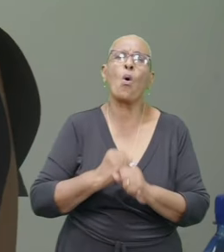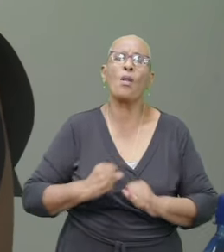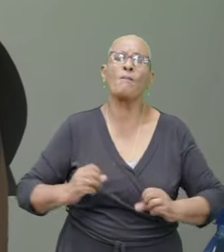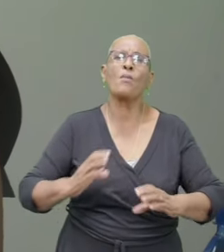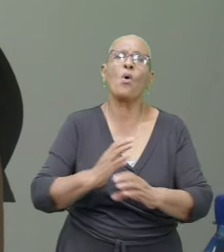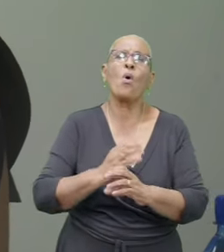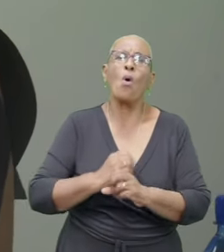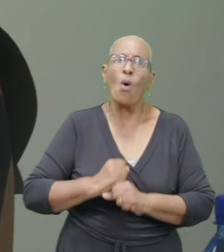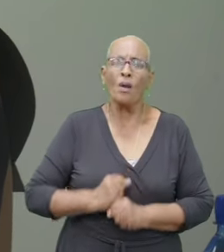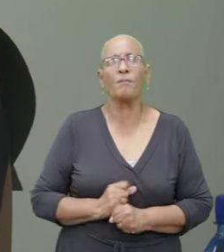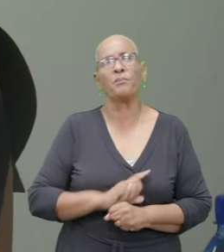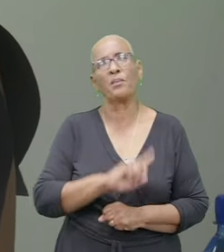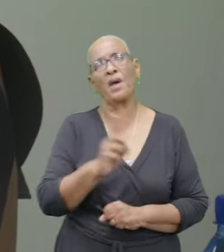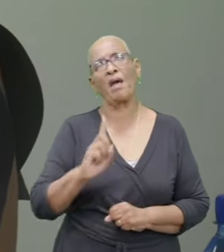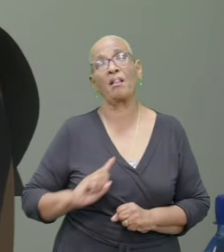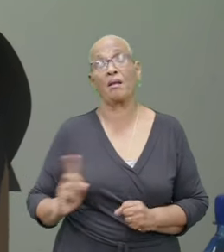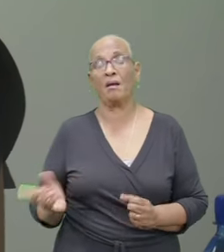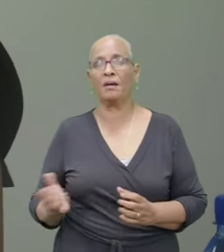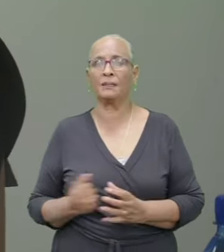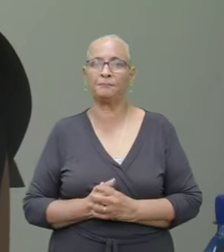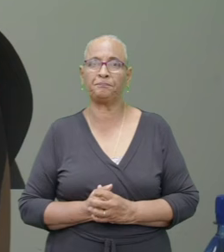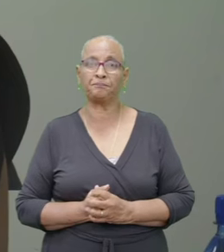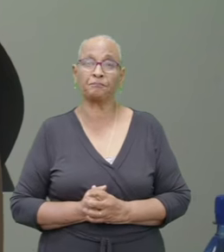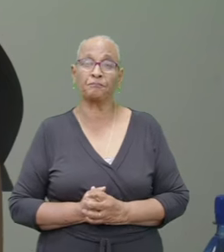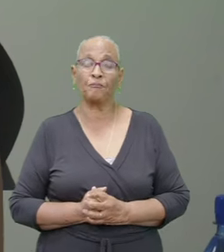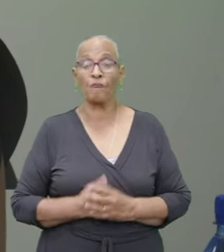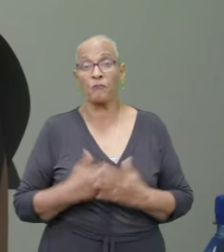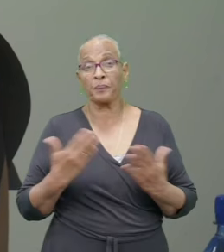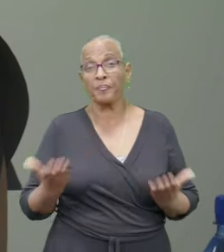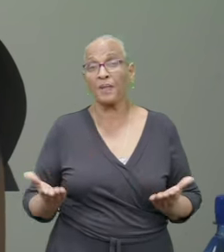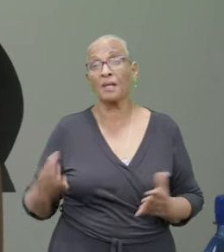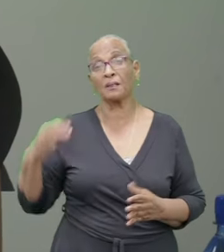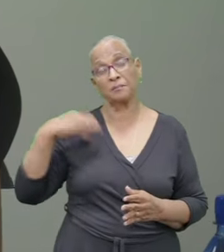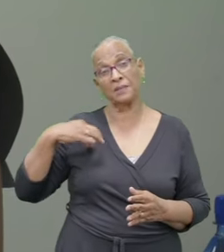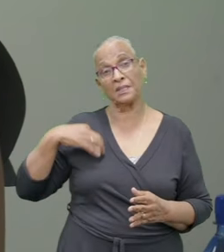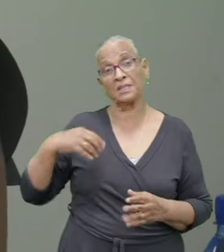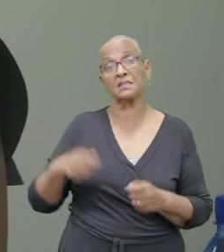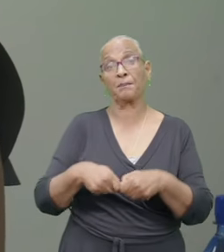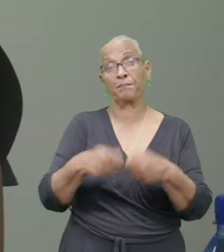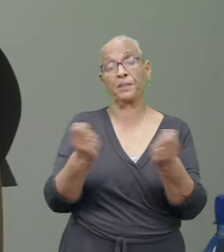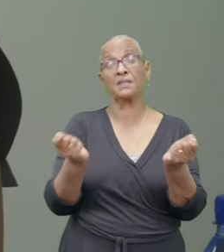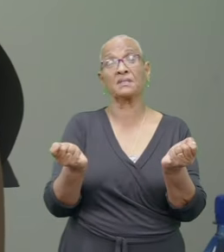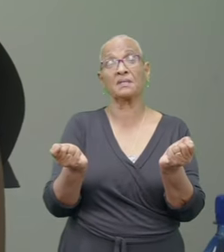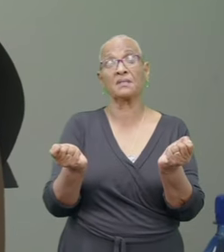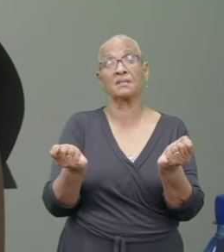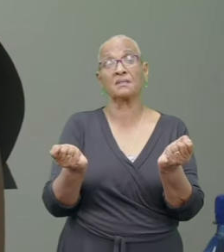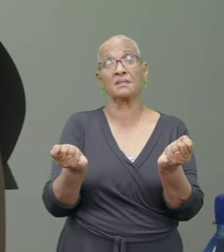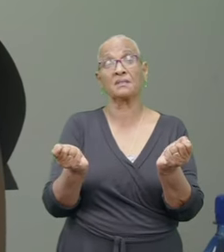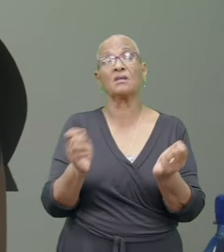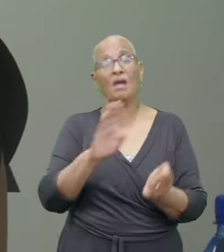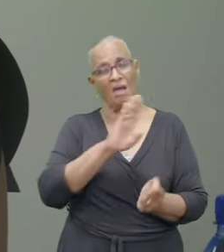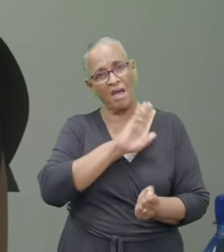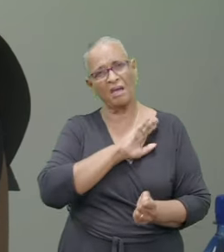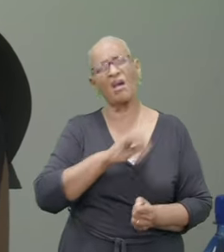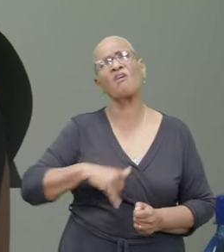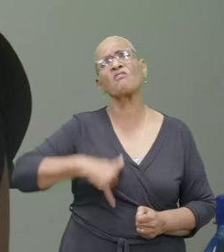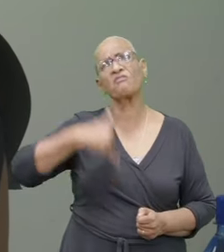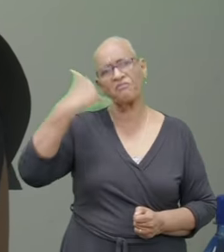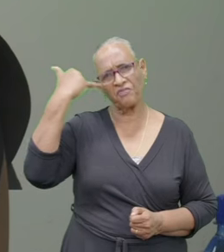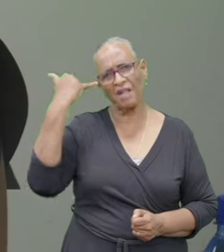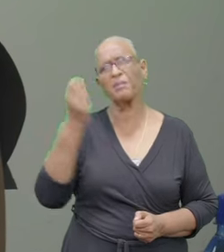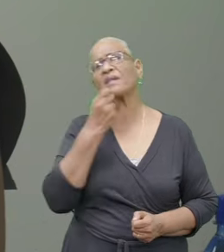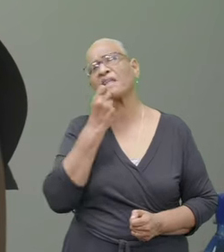heb beantwoord. Ja, met betrekking tot moment dus inderdaad wat de minister gepresenteerd heeft, er is natuurlijk veel meer data